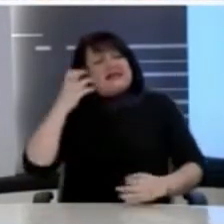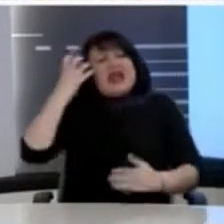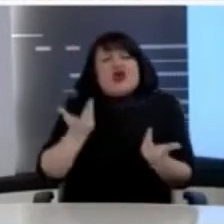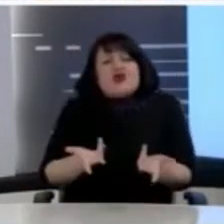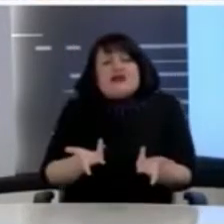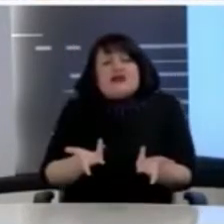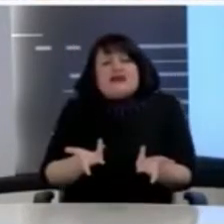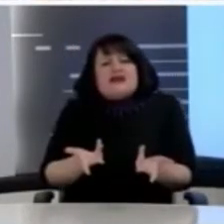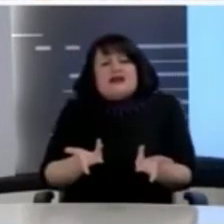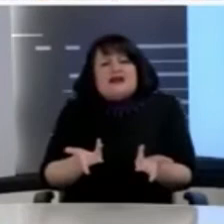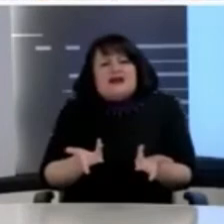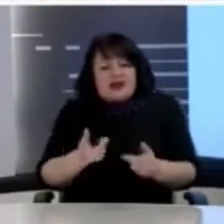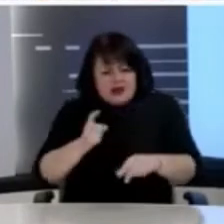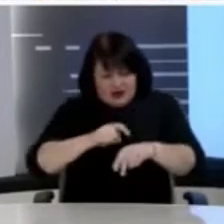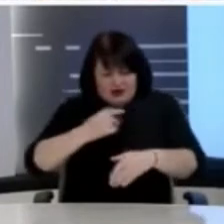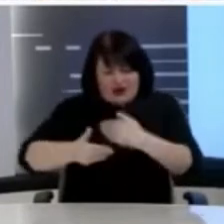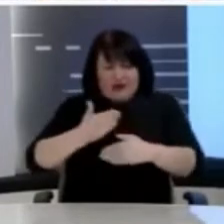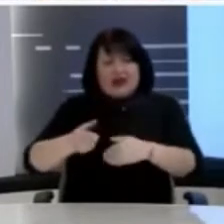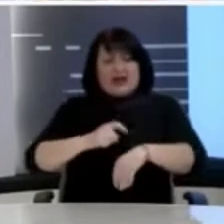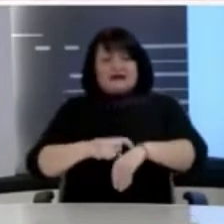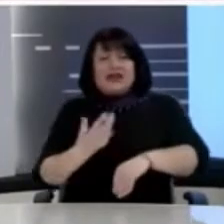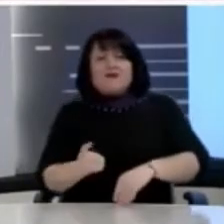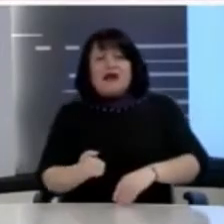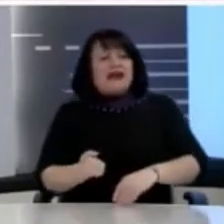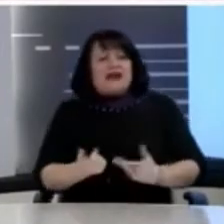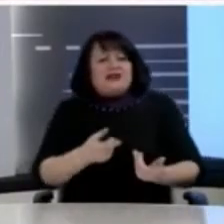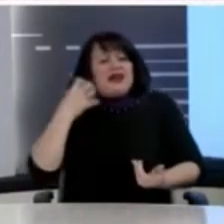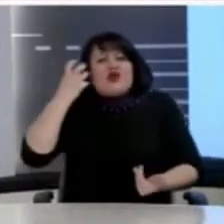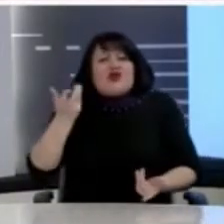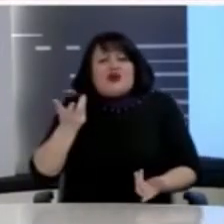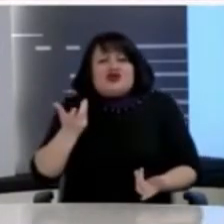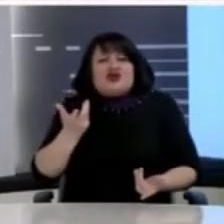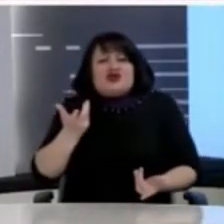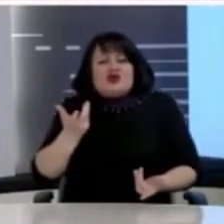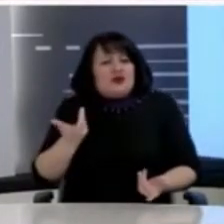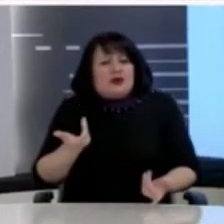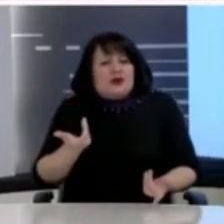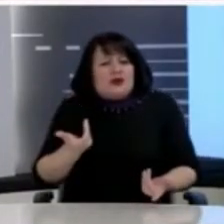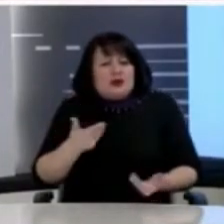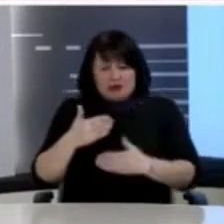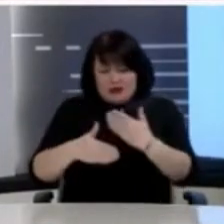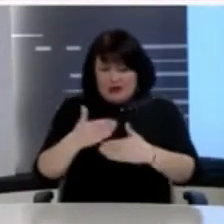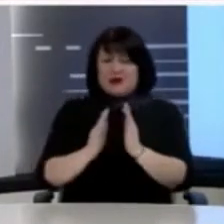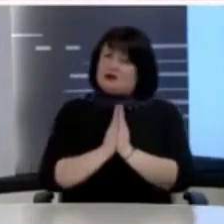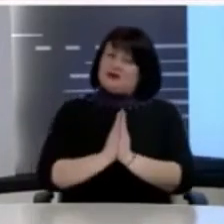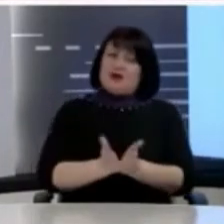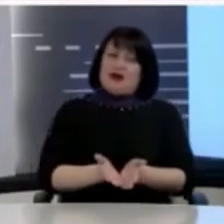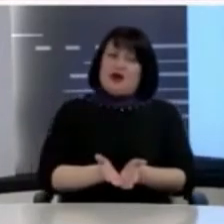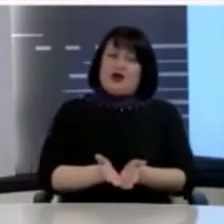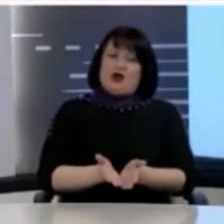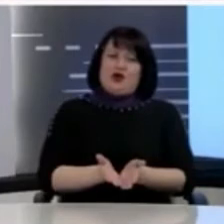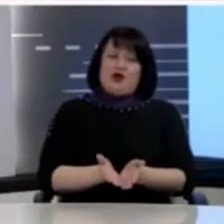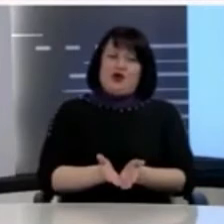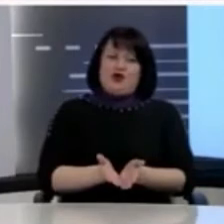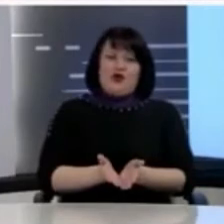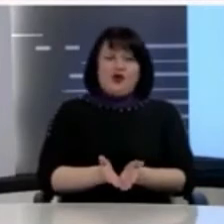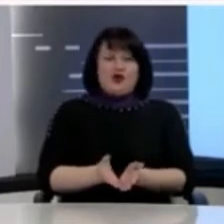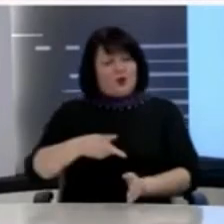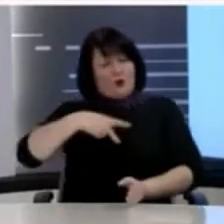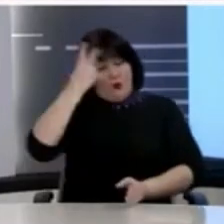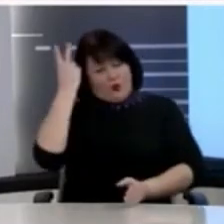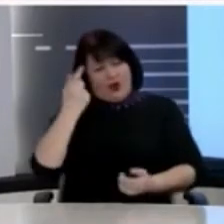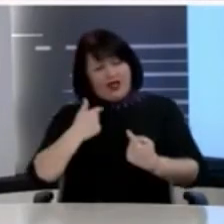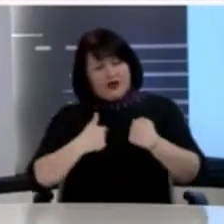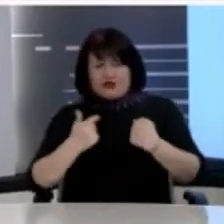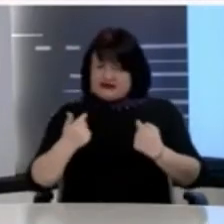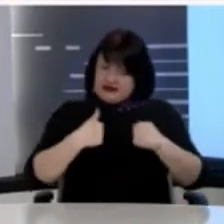ακριβώς? Υπάρχει μια διαδικασία, κύριε Πρόεδρε. Υπάρχει μια διαδικασία, σας παρακαλώ. Όχι αυταρχισμό επί της